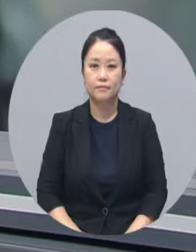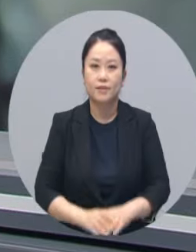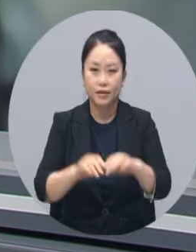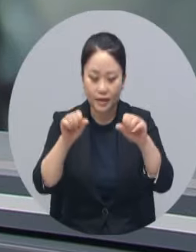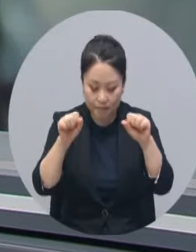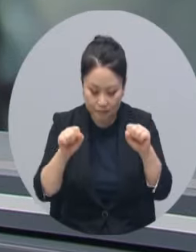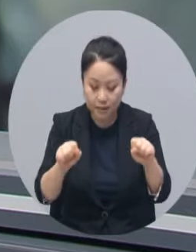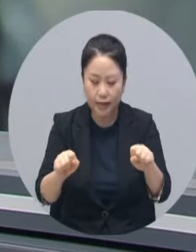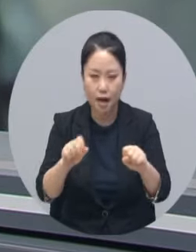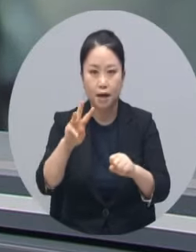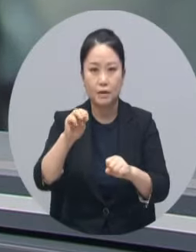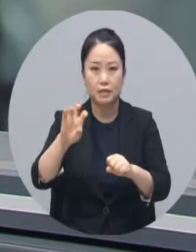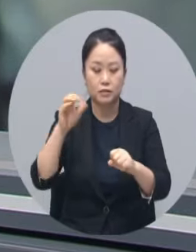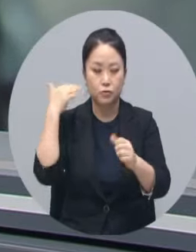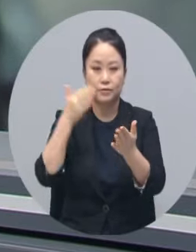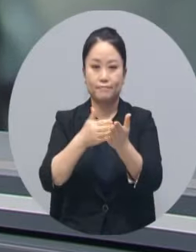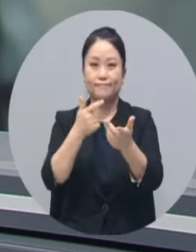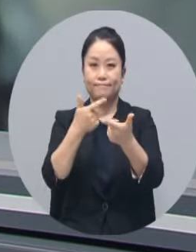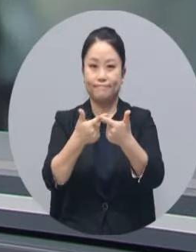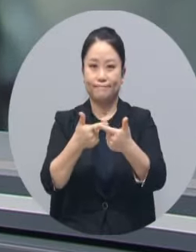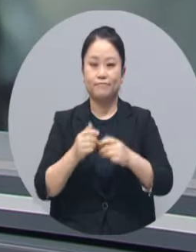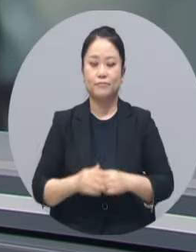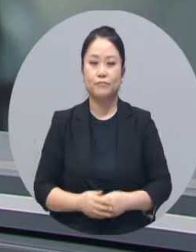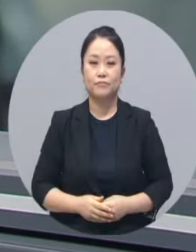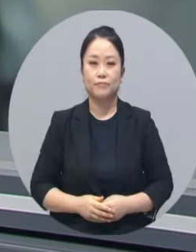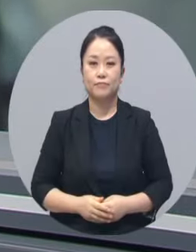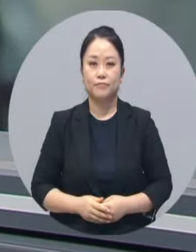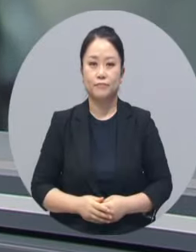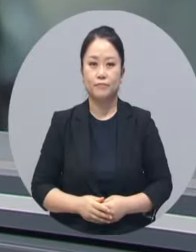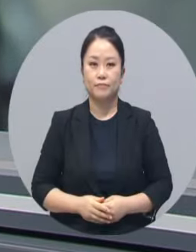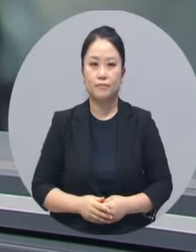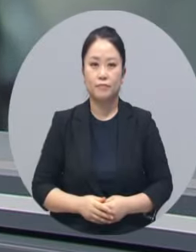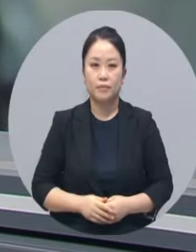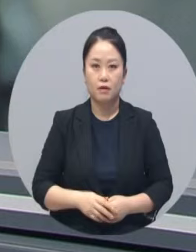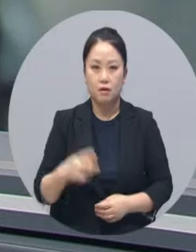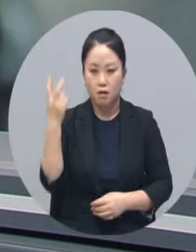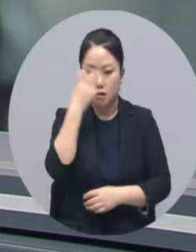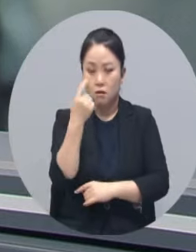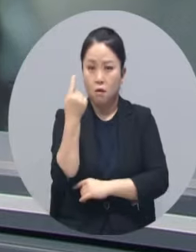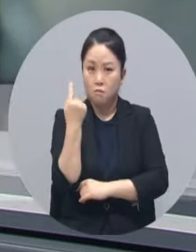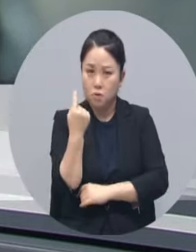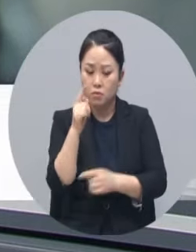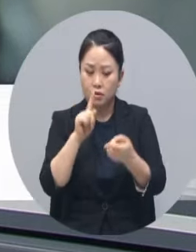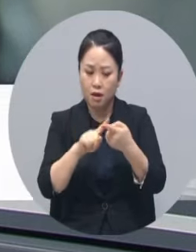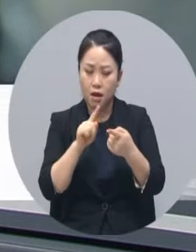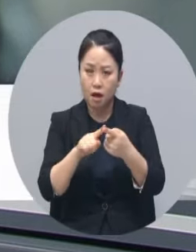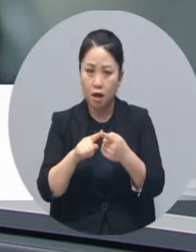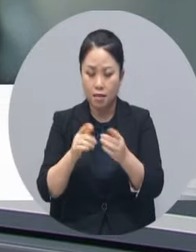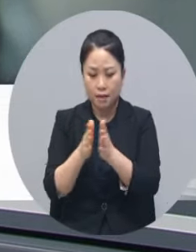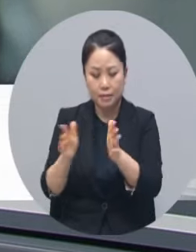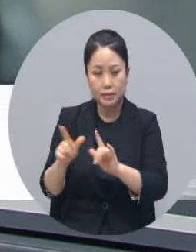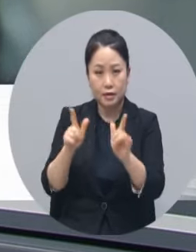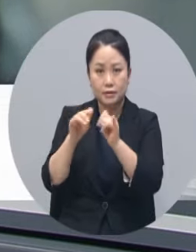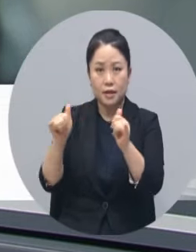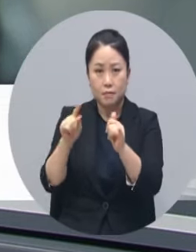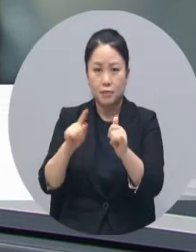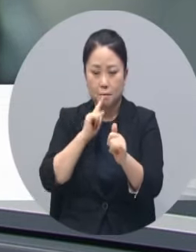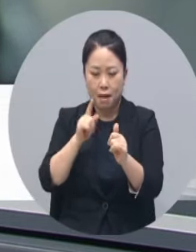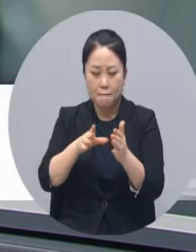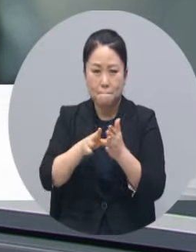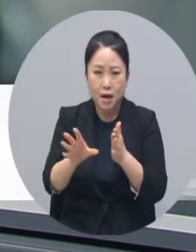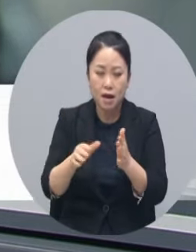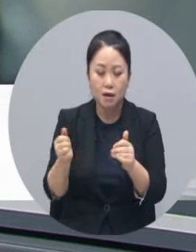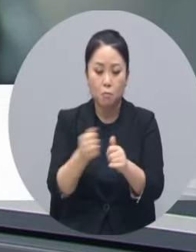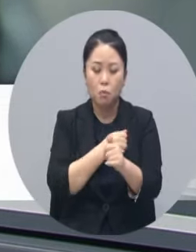여러분 안녕하십니까? MBC 뉴스데스크 부산입니다. 경비원에 대한 입주민의 폭언과 폭행, 이런 갑질